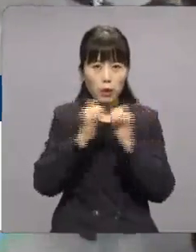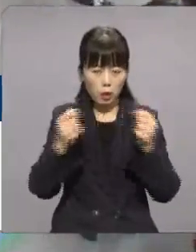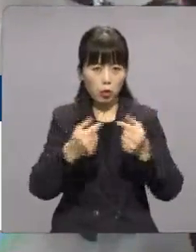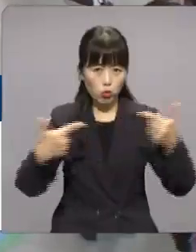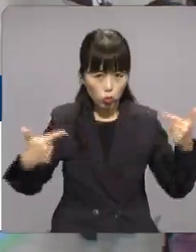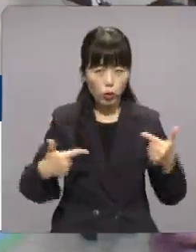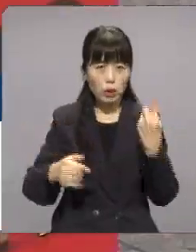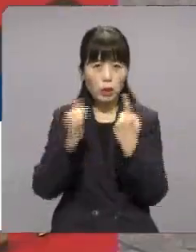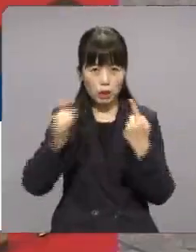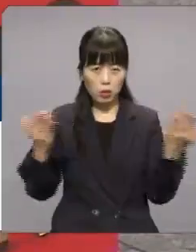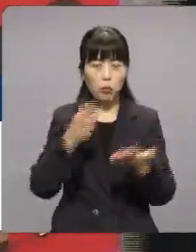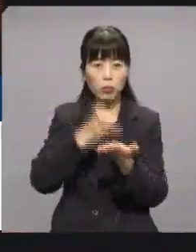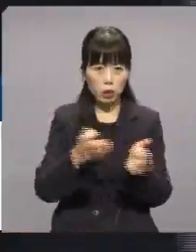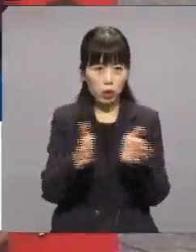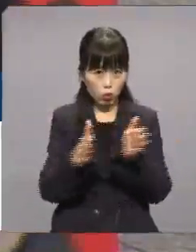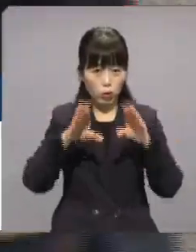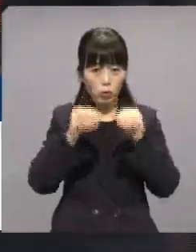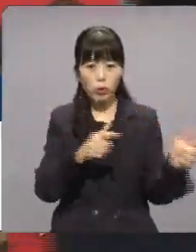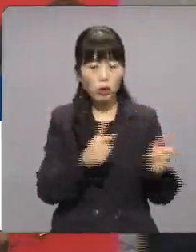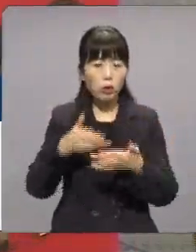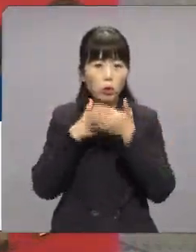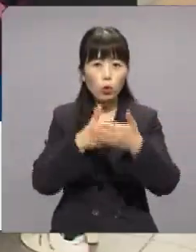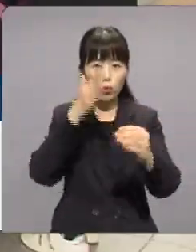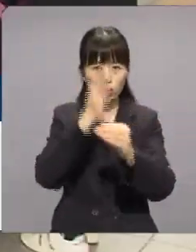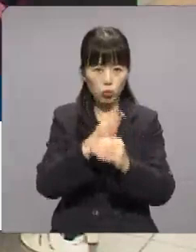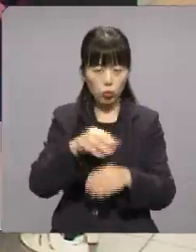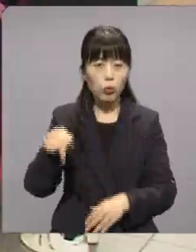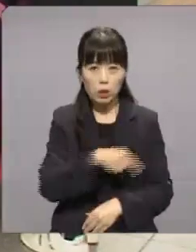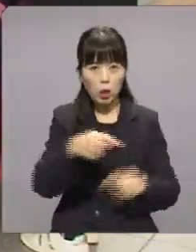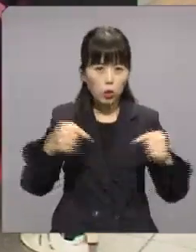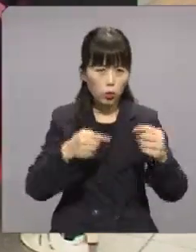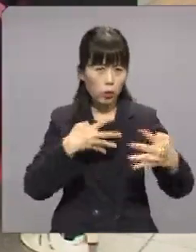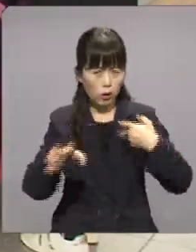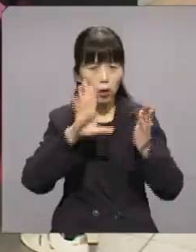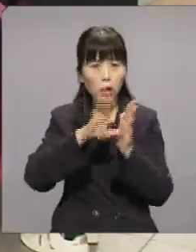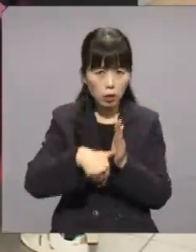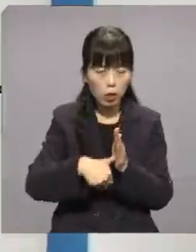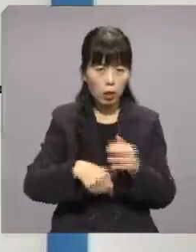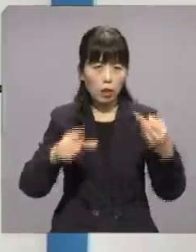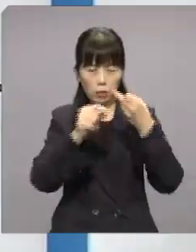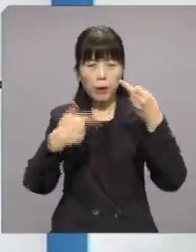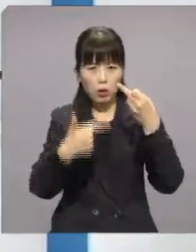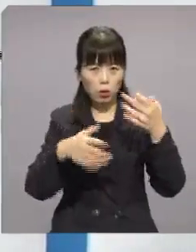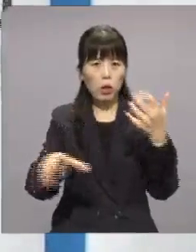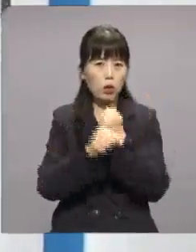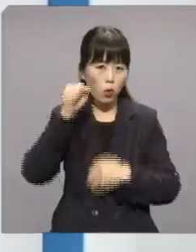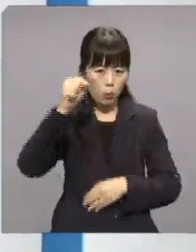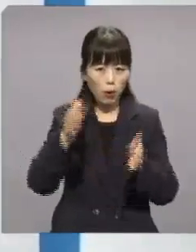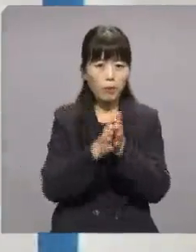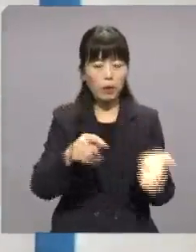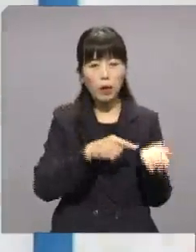충원, 1인 승무제 도입 중단 등을 요구하고 있습니다. 이들은 교섭이 결렬될 경우 다음 달 6일 총파업에